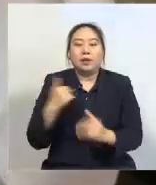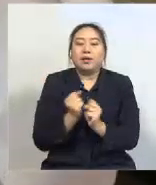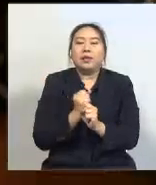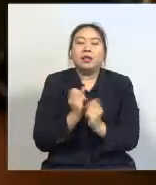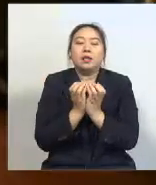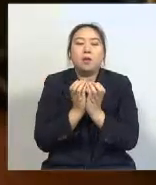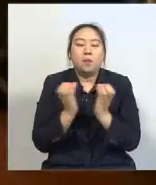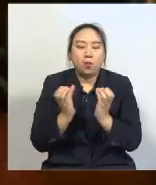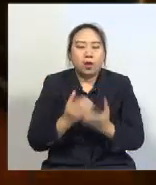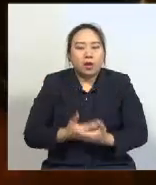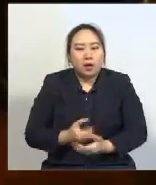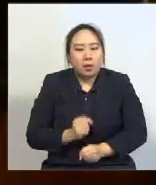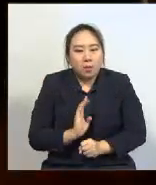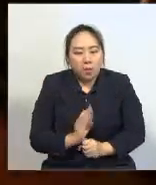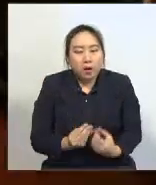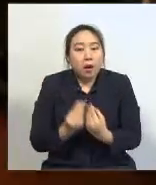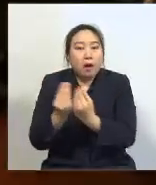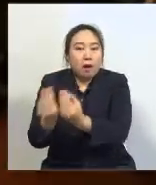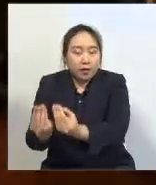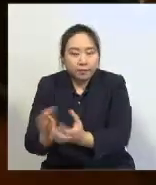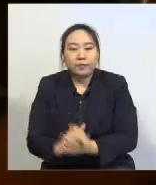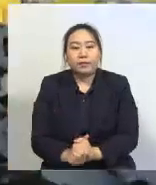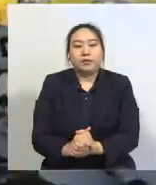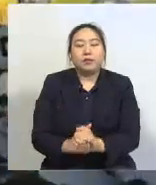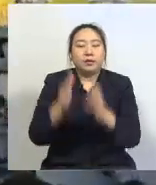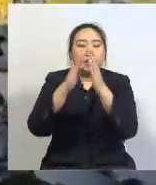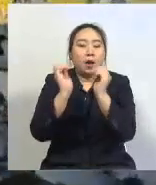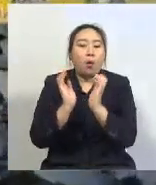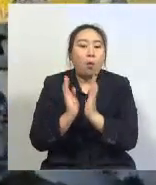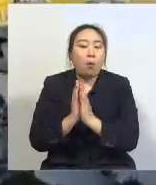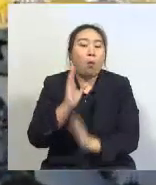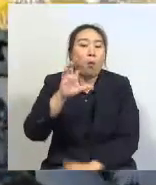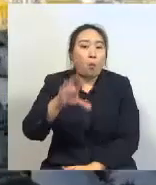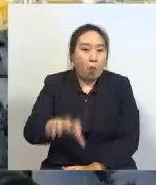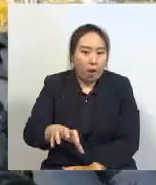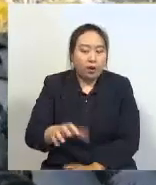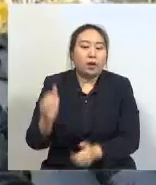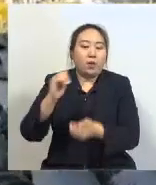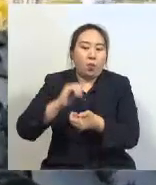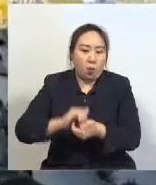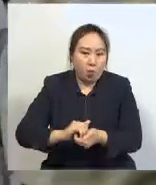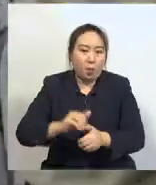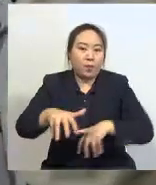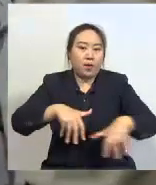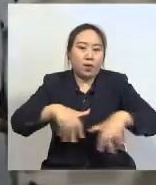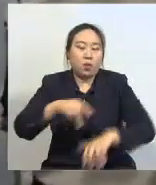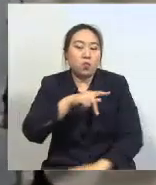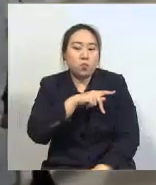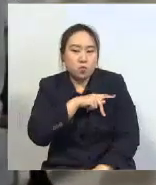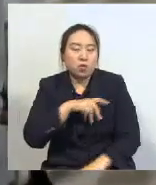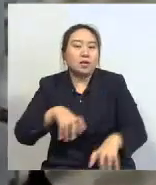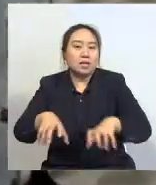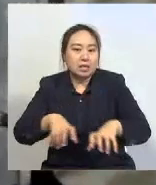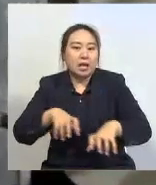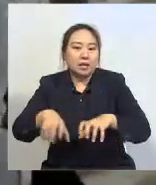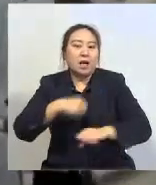พระธาตุพนมทางวัดพระธาตุพนมวรมหาวิหารได้ร่วมกับพุทธศาสนิกชนในพื้นที่จัดขึ้นเป็นประ